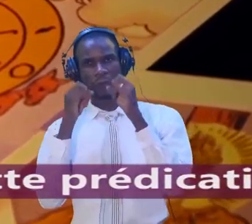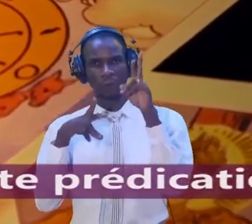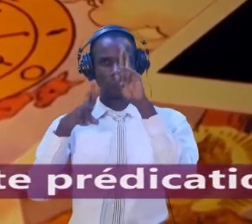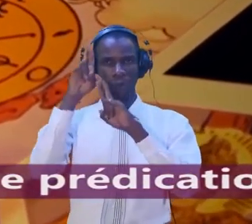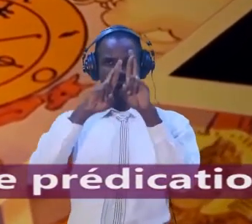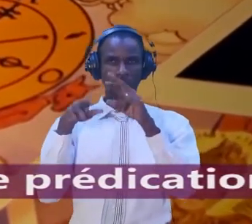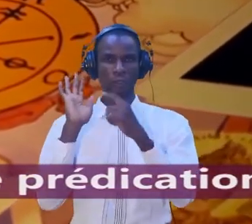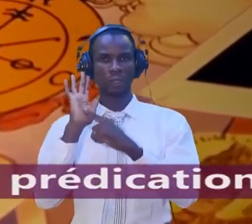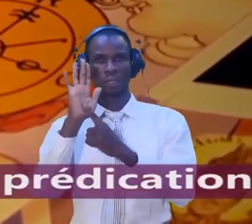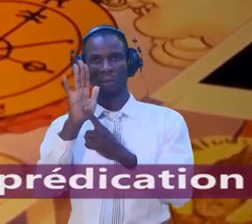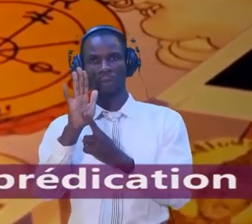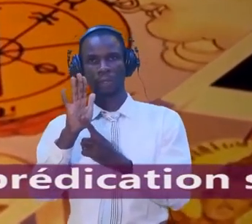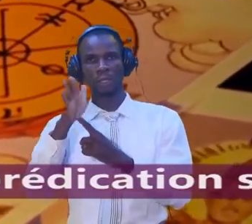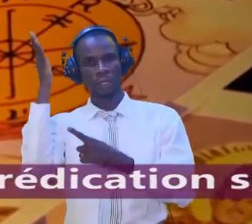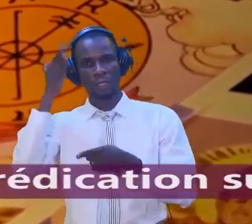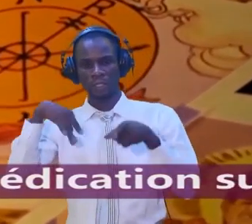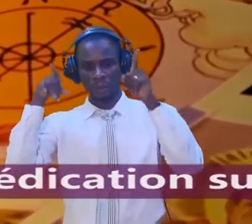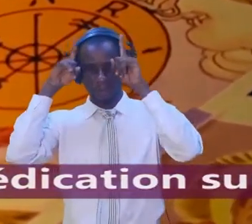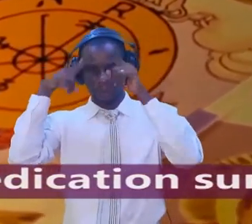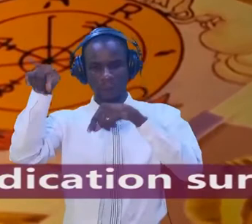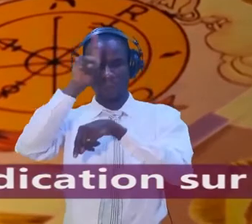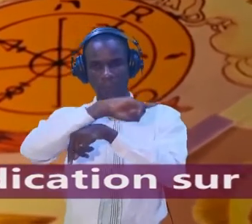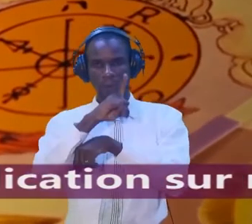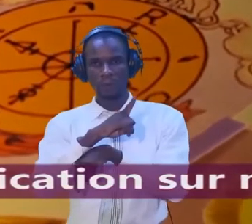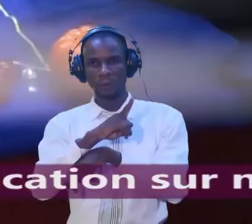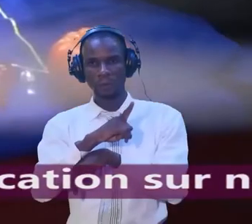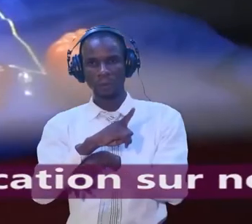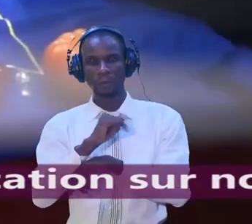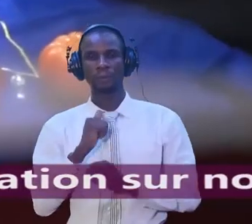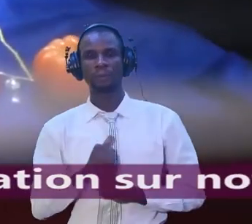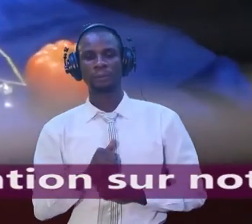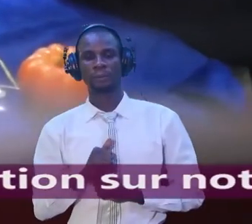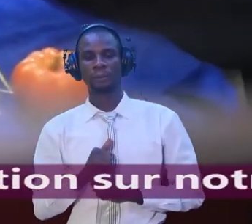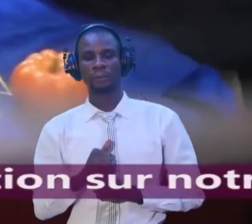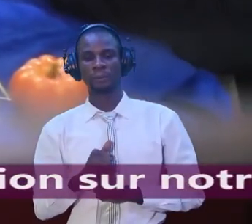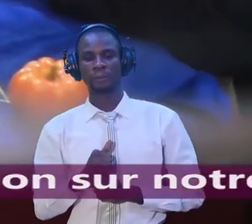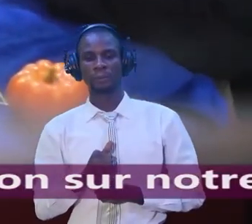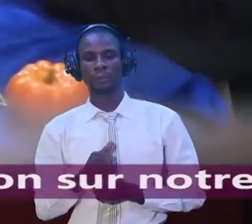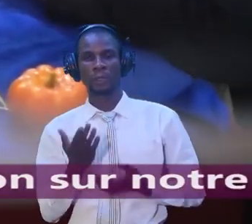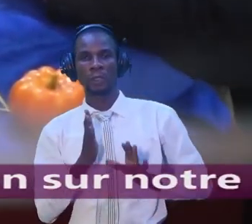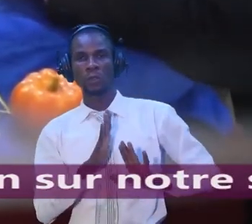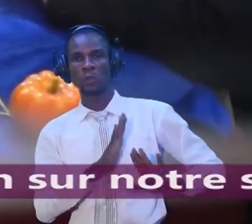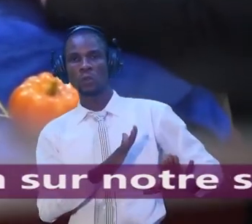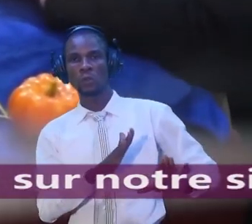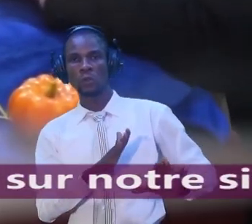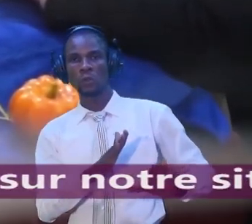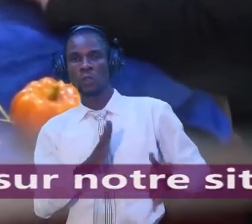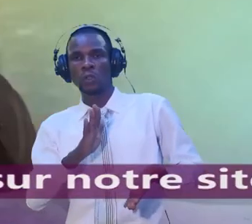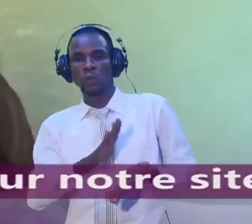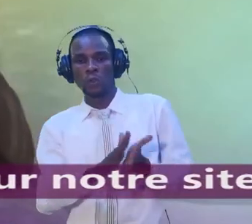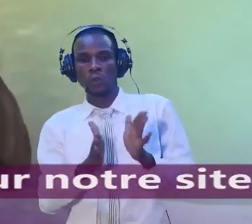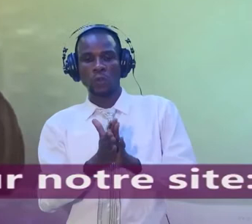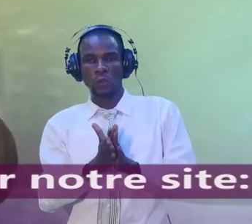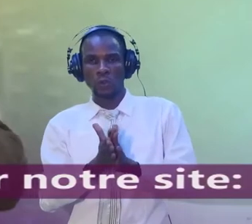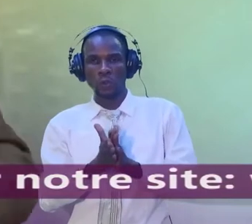na matangazo mengi katika magazeti yanayoonyesha kwamba ulimwengu wa giza na pepo na uchafu ni vitu vizuri.